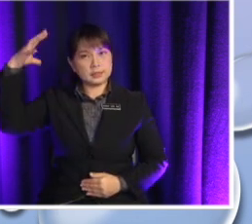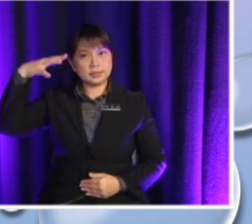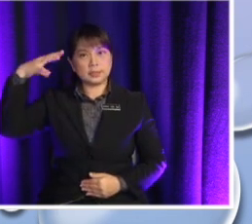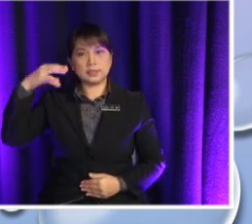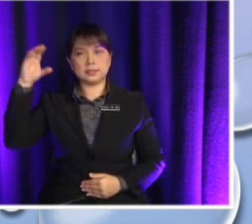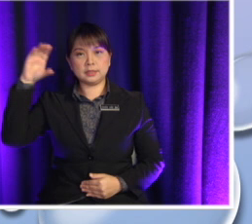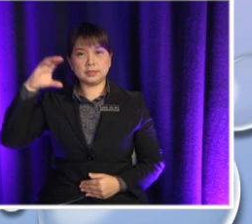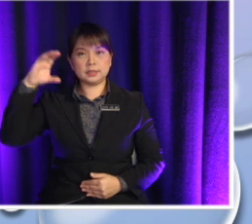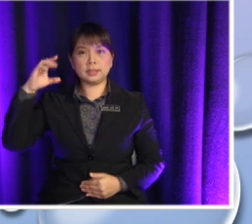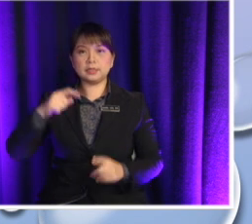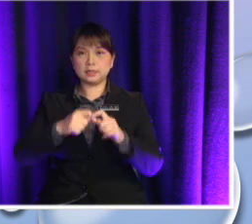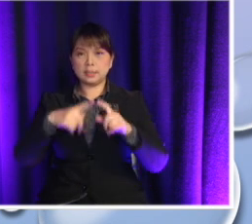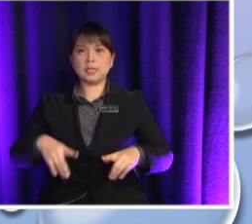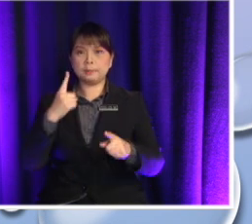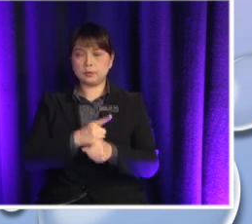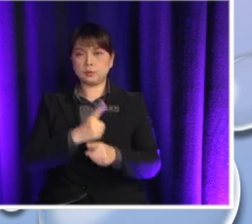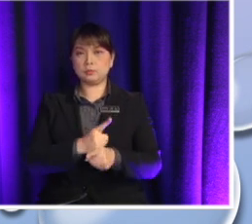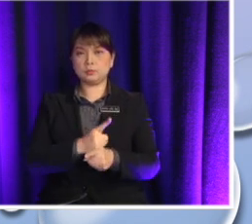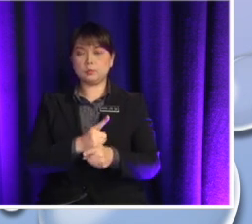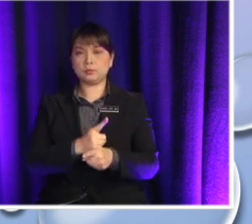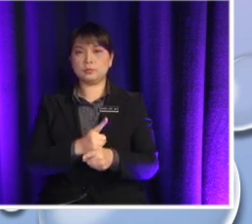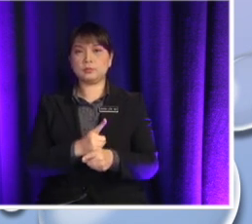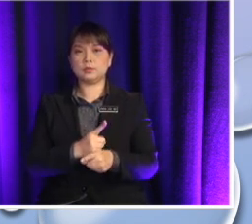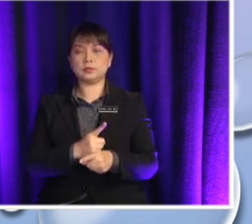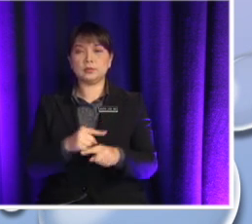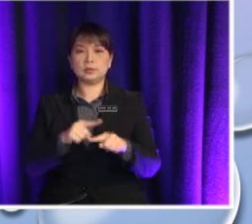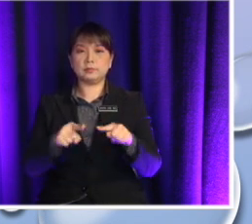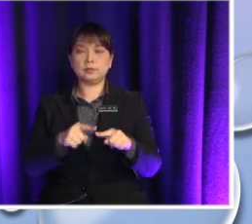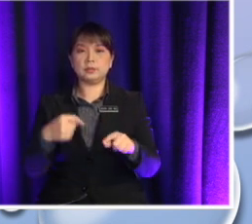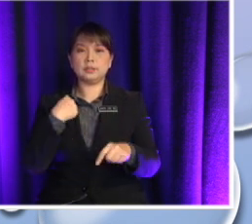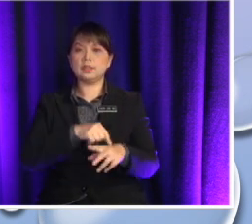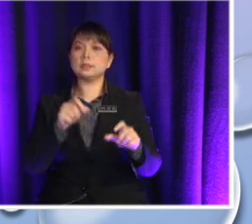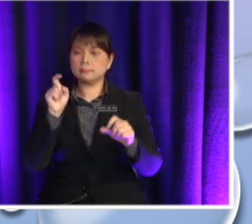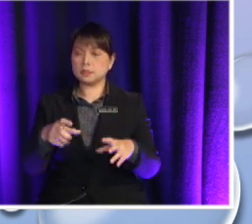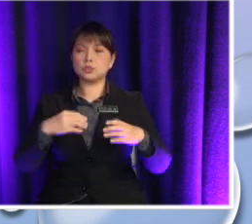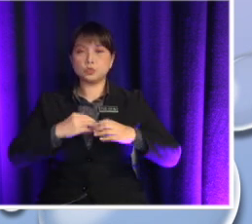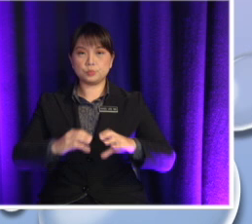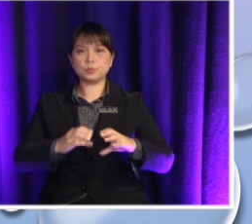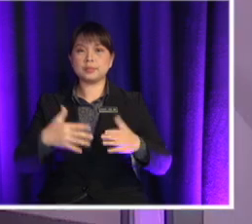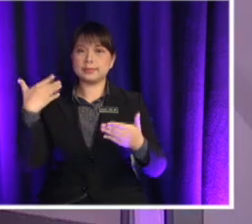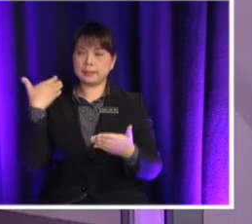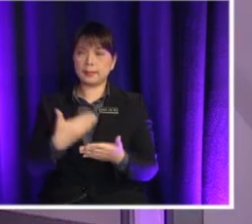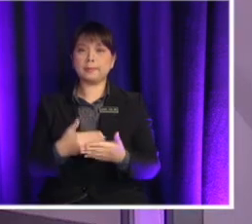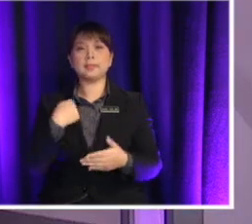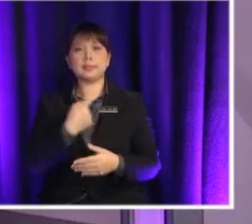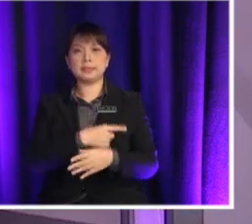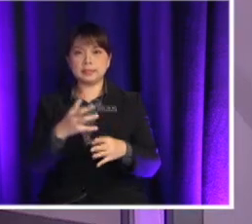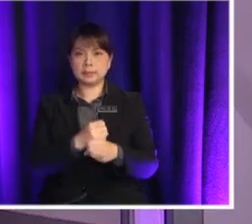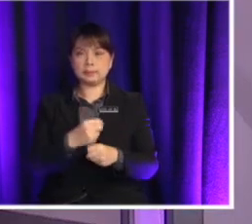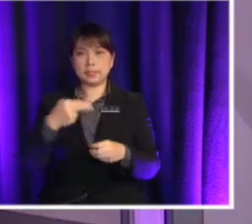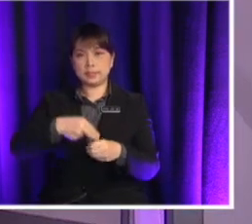So itu maksudnya kita boleh cuba Cuba sampai kita dapat